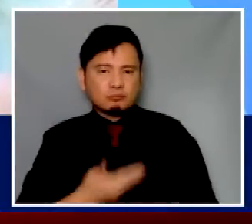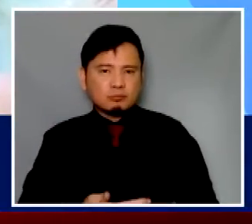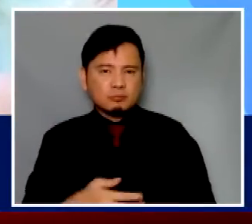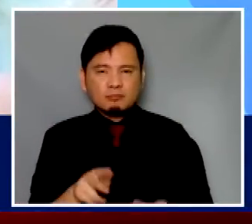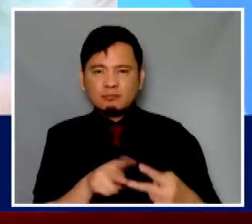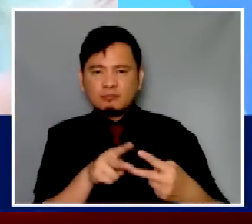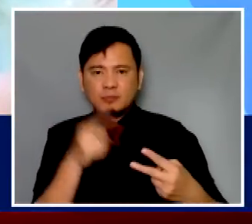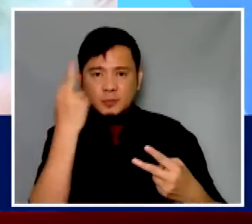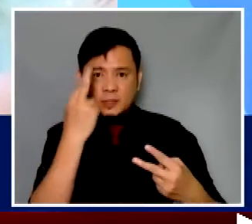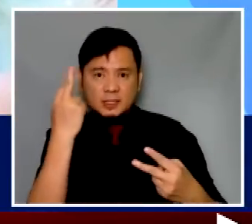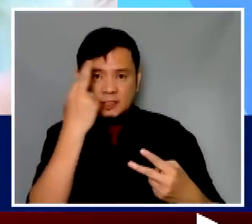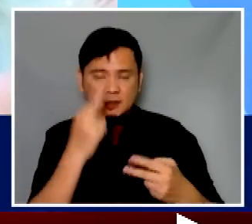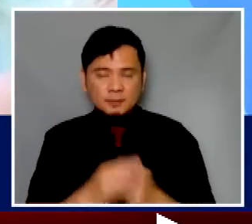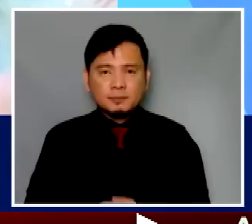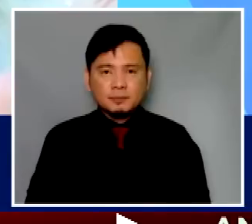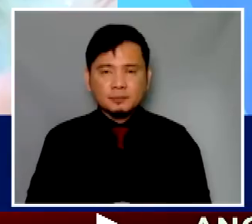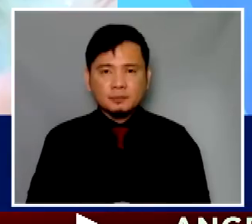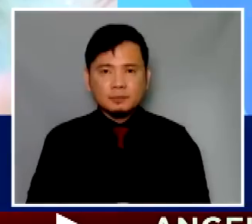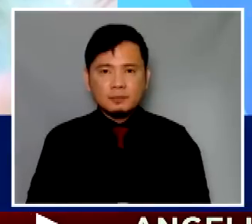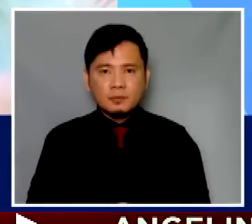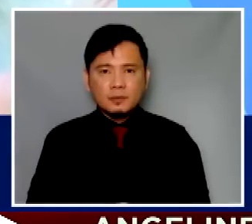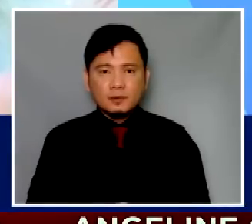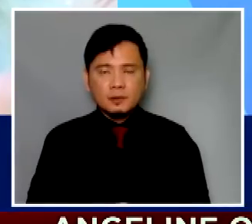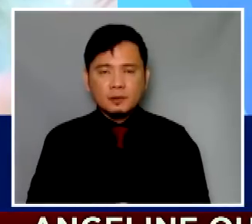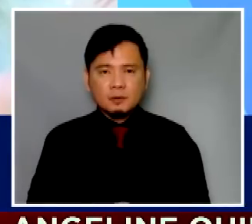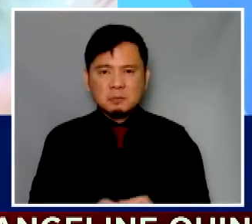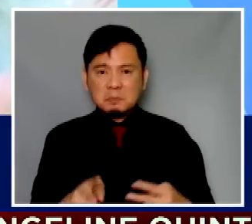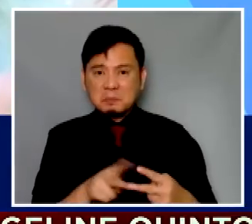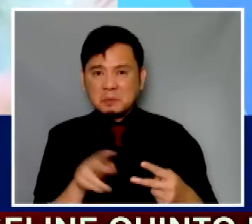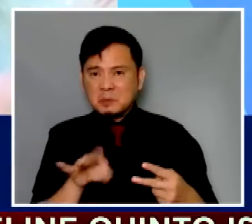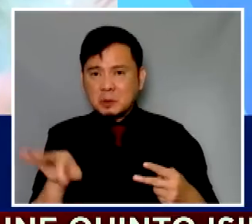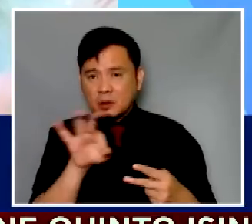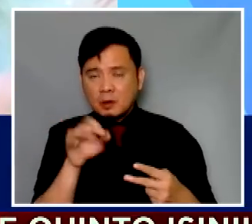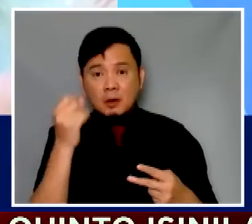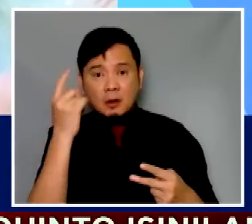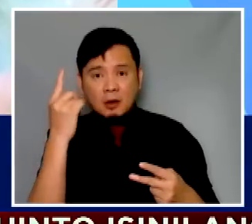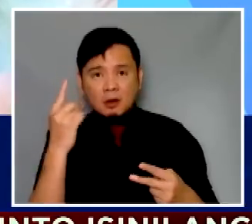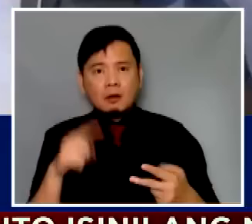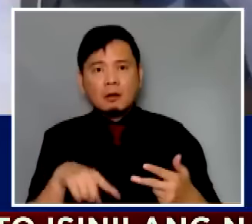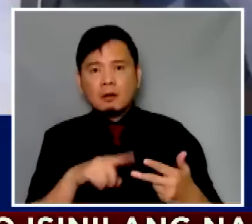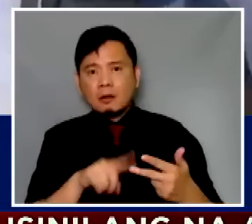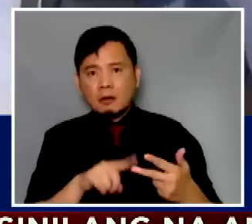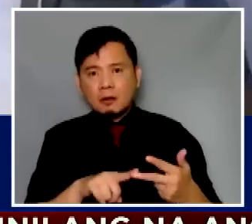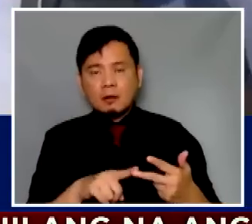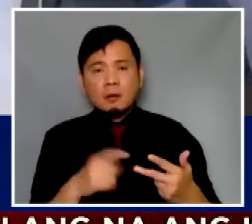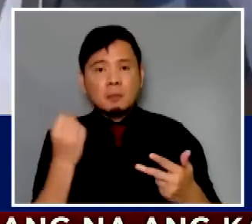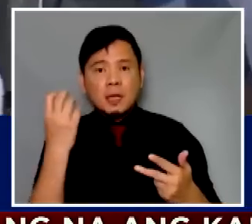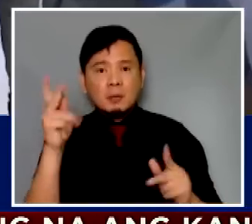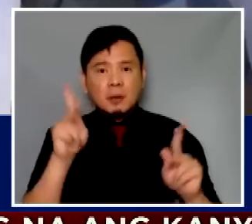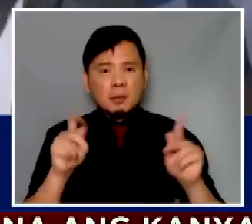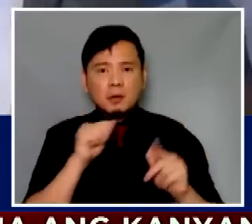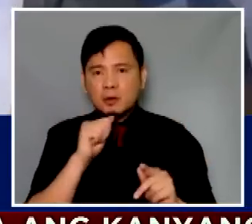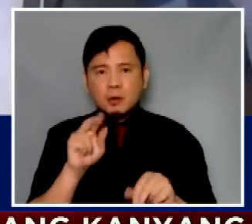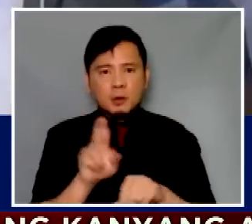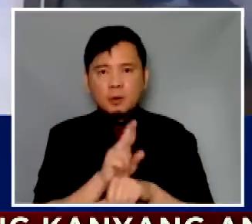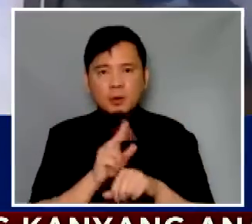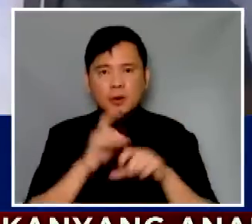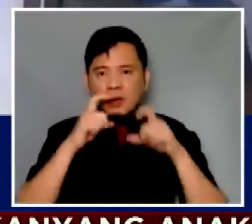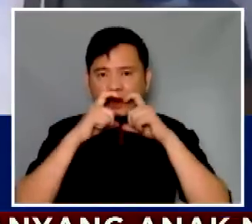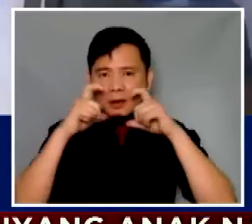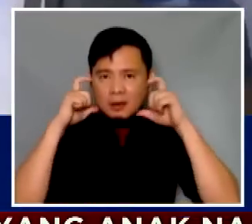And of course, pag sinasabi natin mga ganitong klaseng panahon, marami na rin ang nagbaba ng mga face mask. Sa huli,